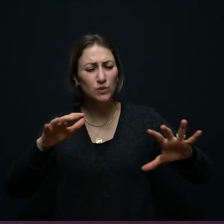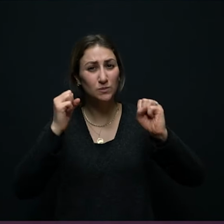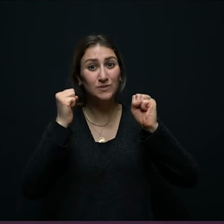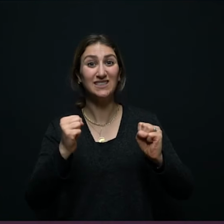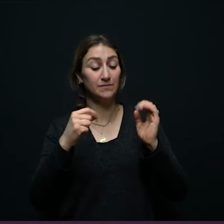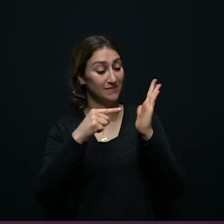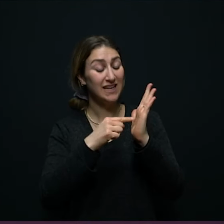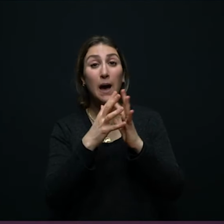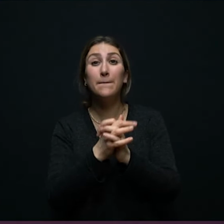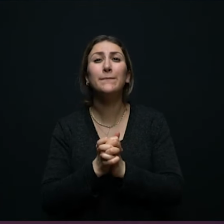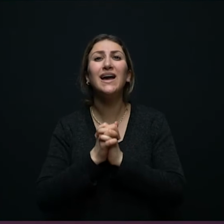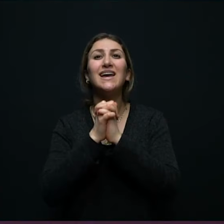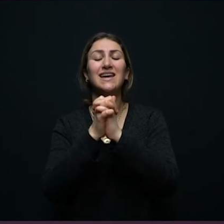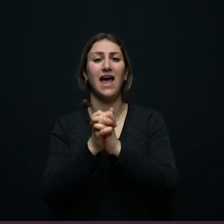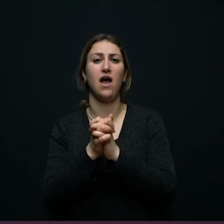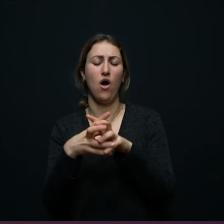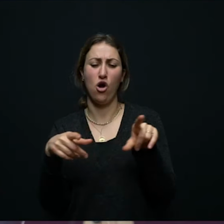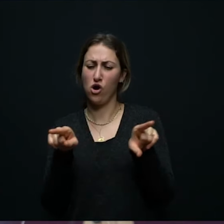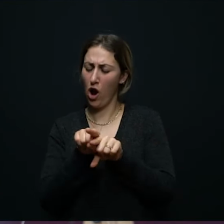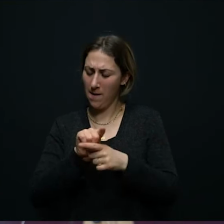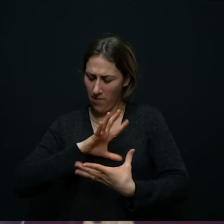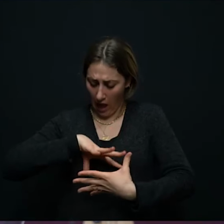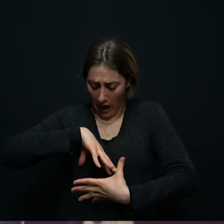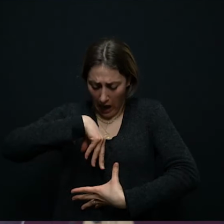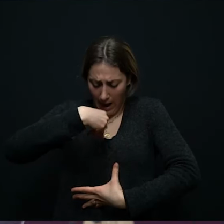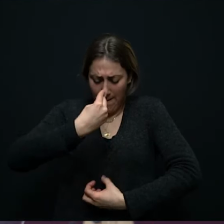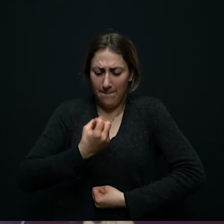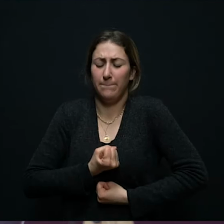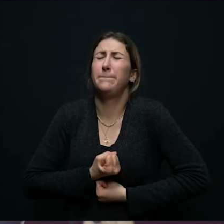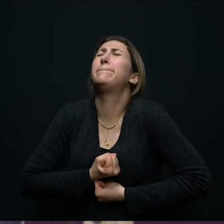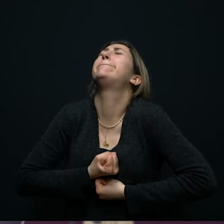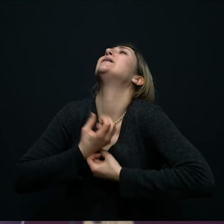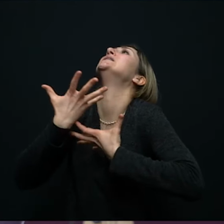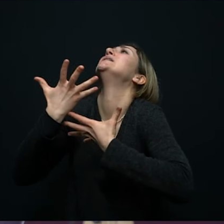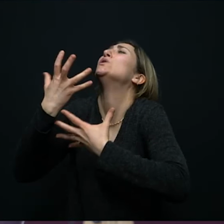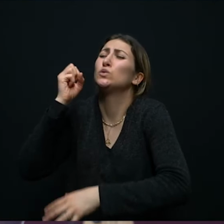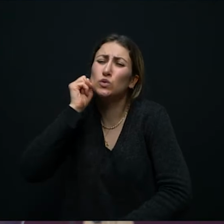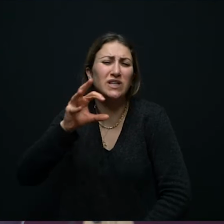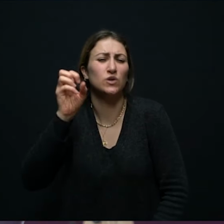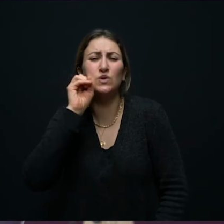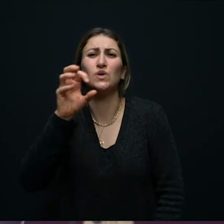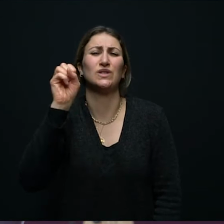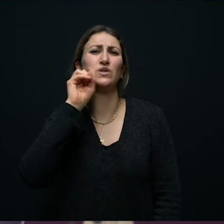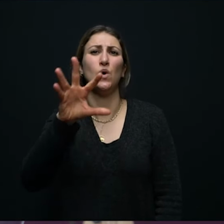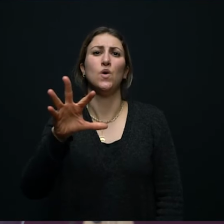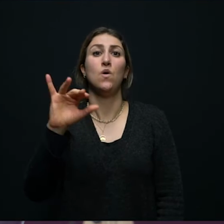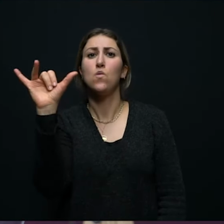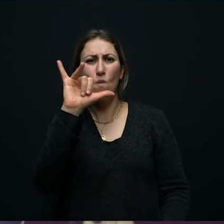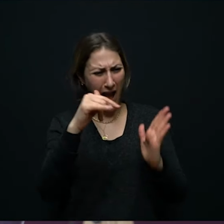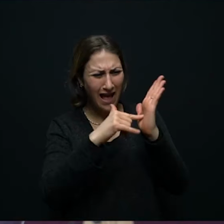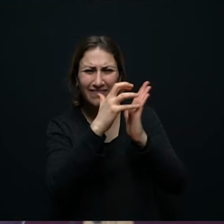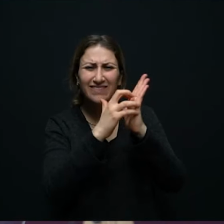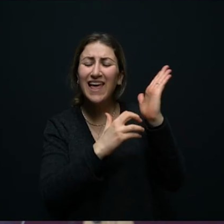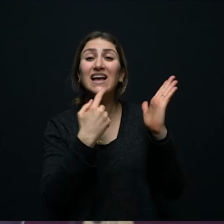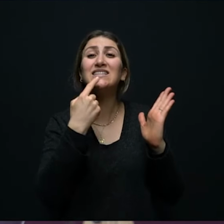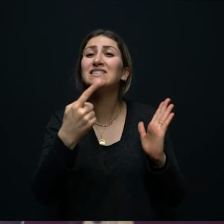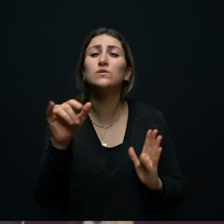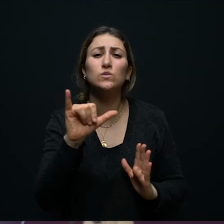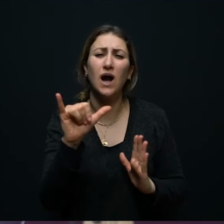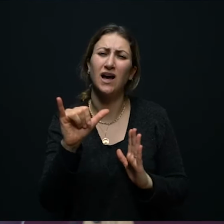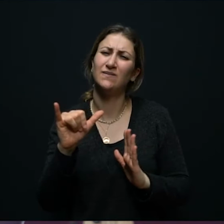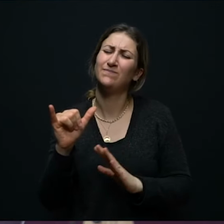le cri de votre âme jour après jour et dit ceci cette prière pour ceux qui n'ont pas reçu montre moi